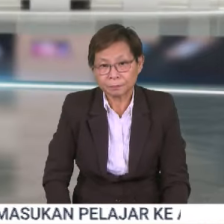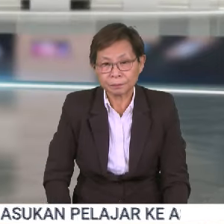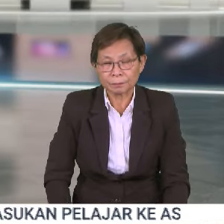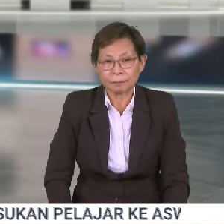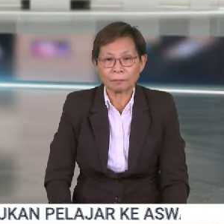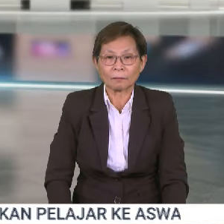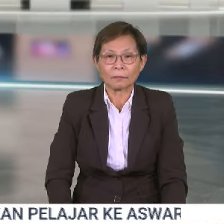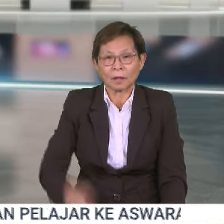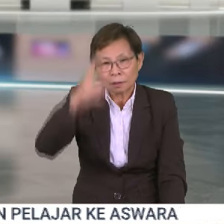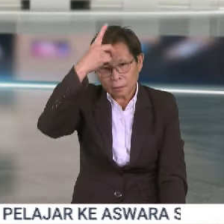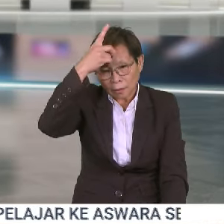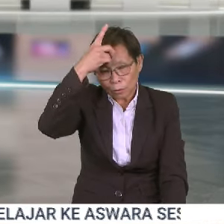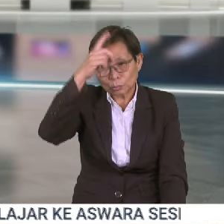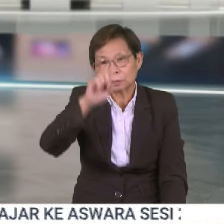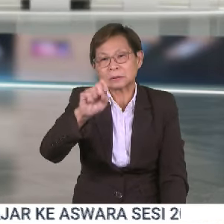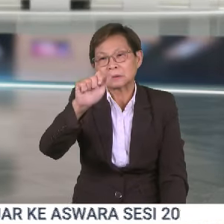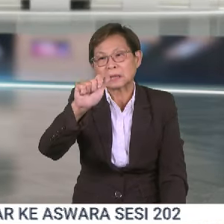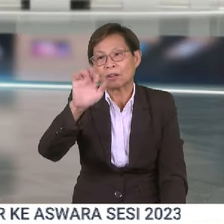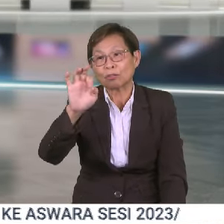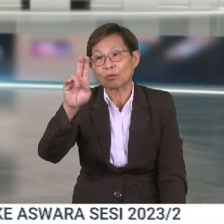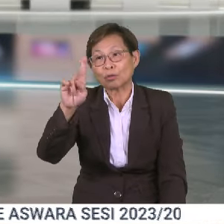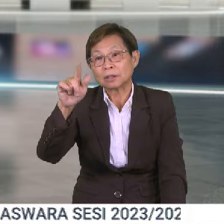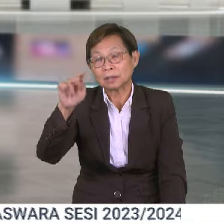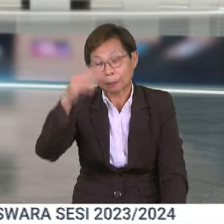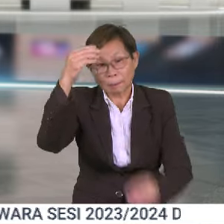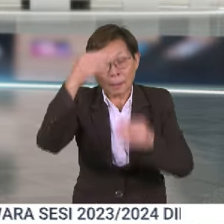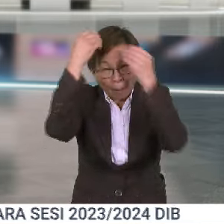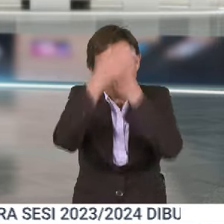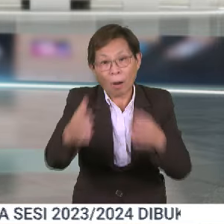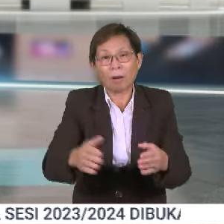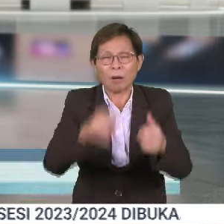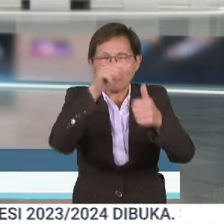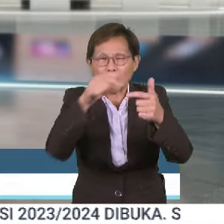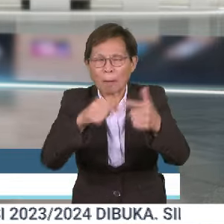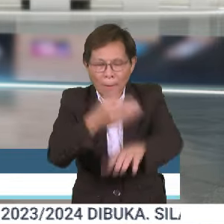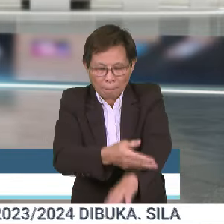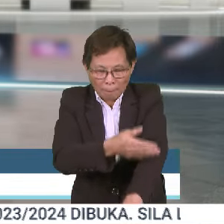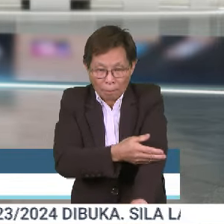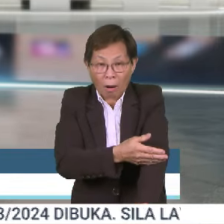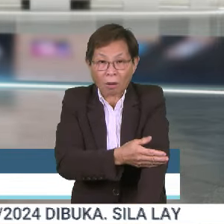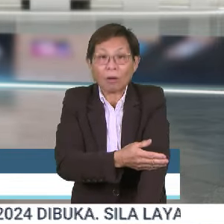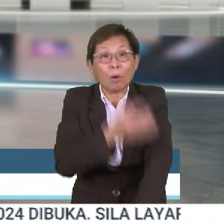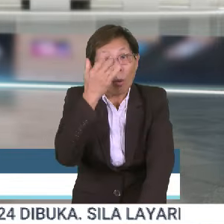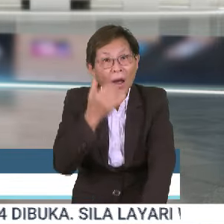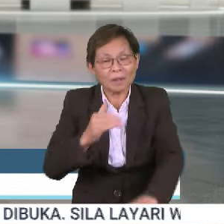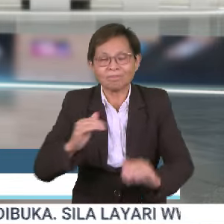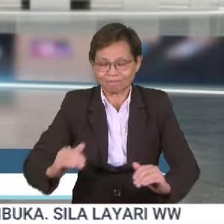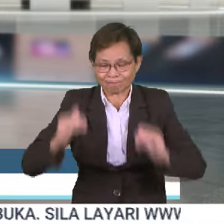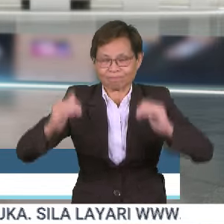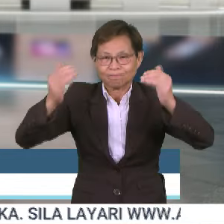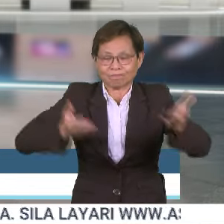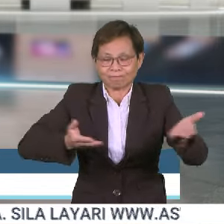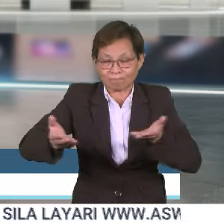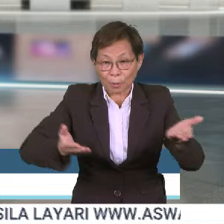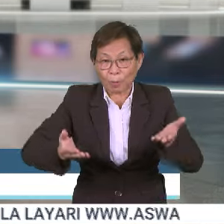sementara itu Datu Suri Saifudin memaklumkan beberapa penambah baikan akan dilaksanakan bagi meningkatkan kenikmatan jabatan